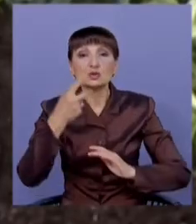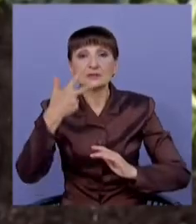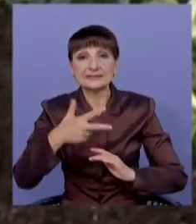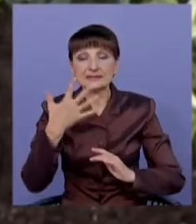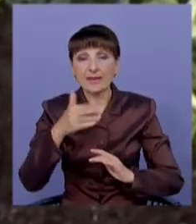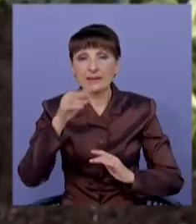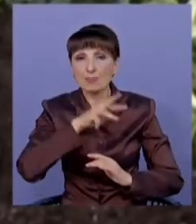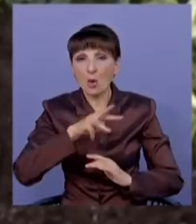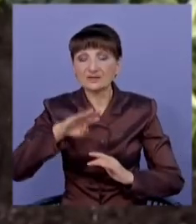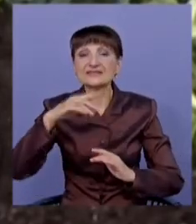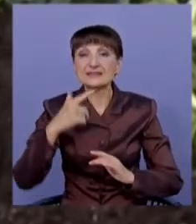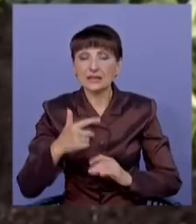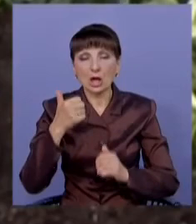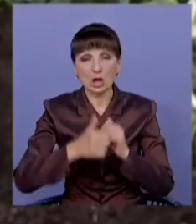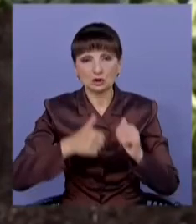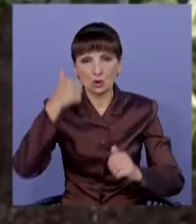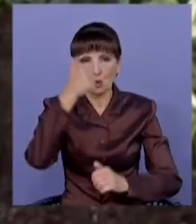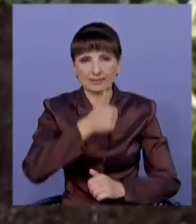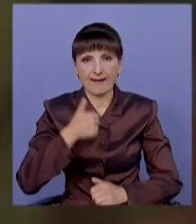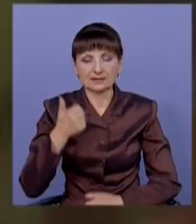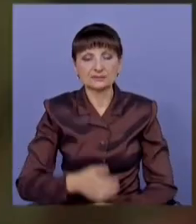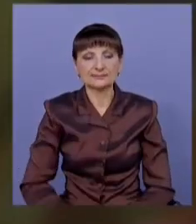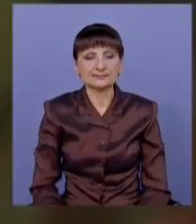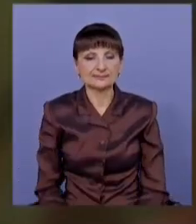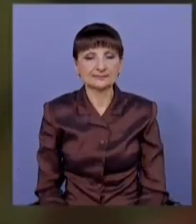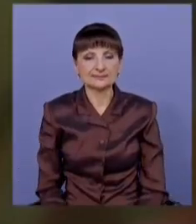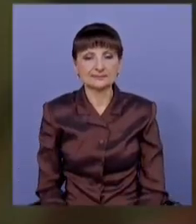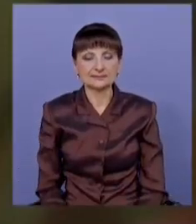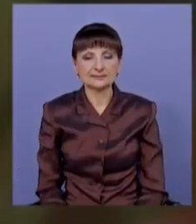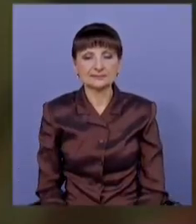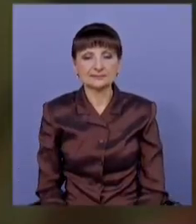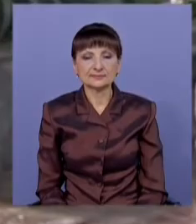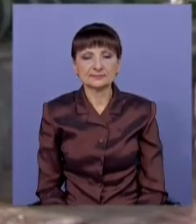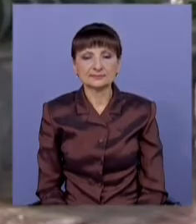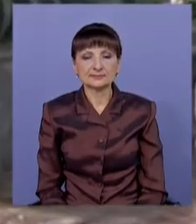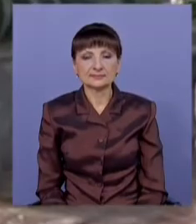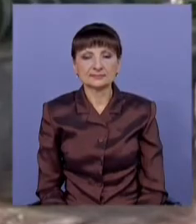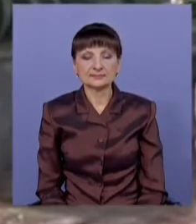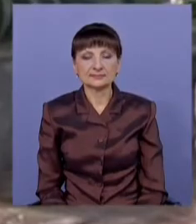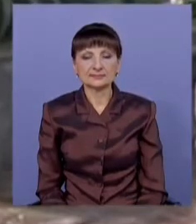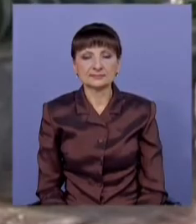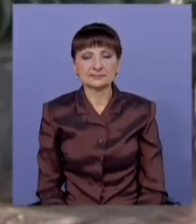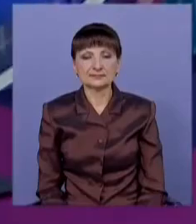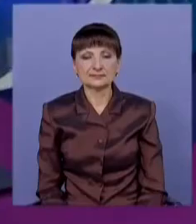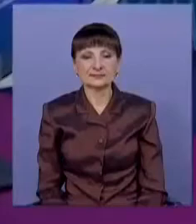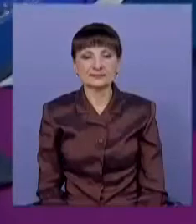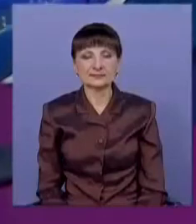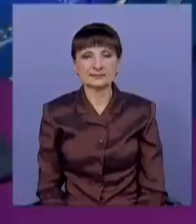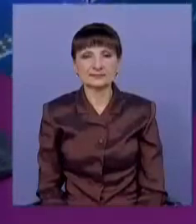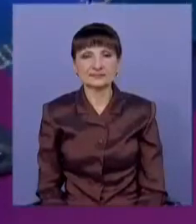135 миллионов тенге ежегодно. Рамина Макаримова, Мурат Тайжанов, телеканал «Алматы», Алматинская область.